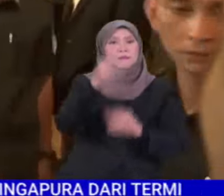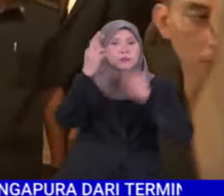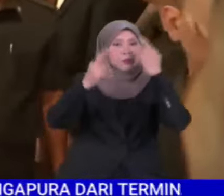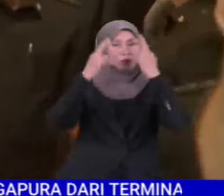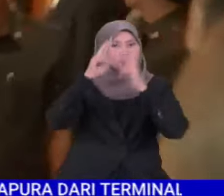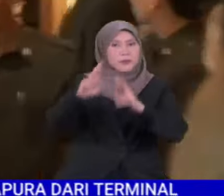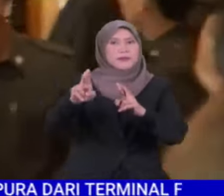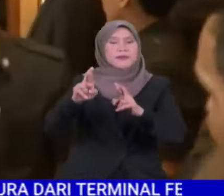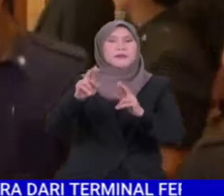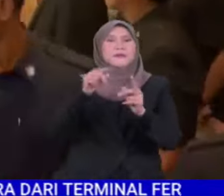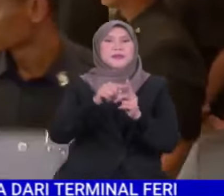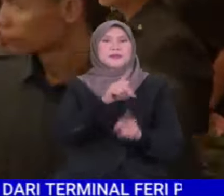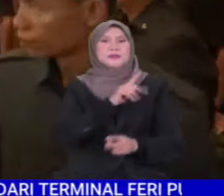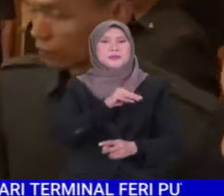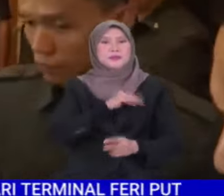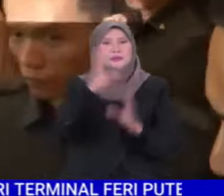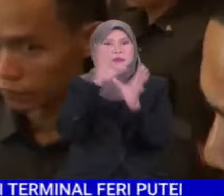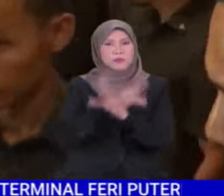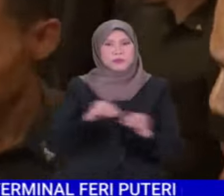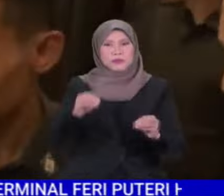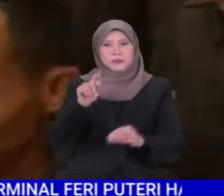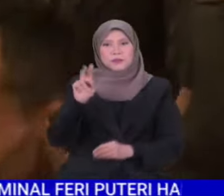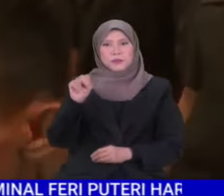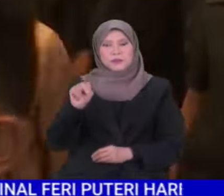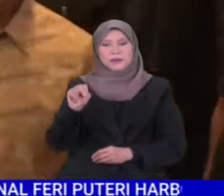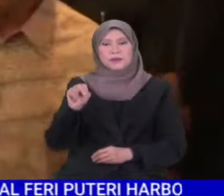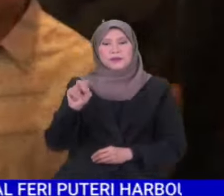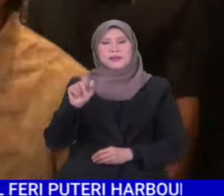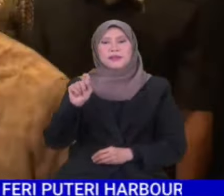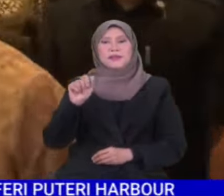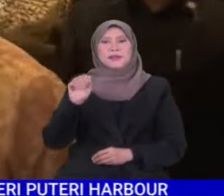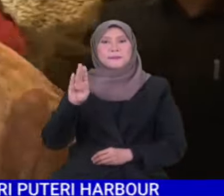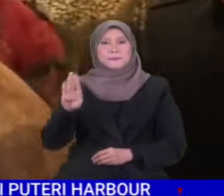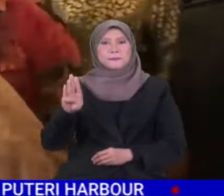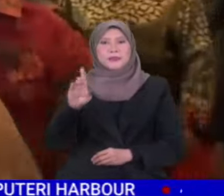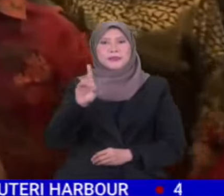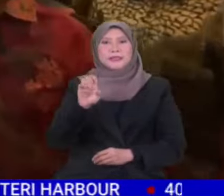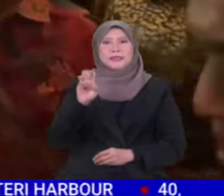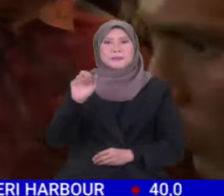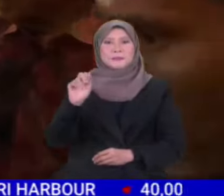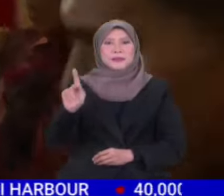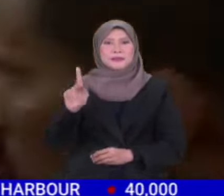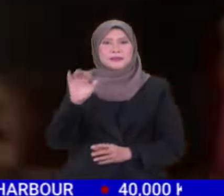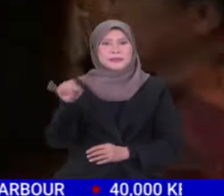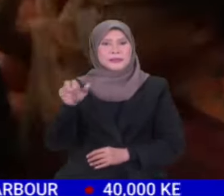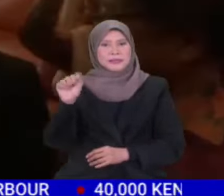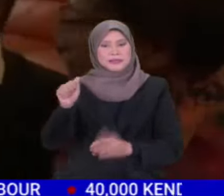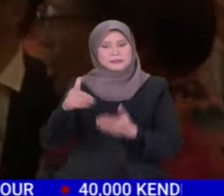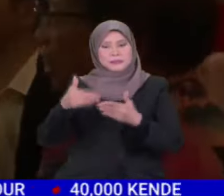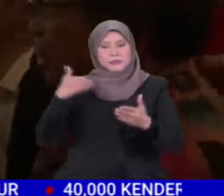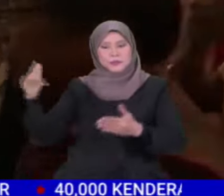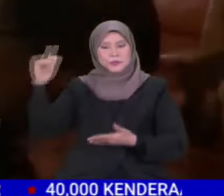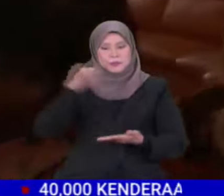ke atas Yang di-Pertuan Negeri Sarawak Tun Abdul Taib Mahmud di Demak Jaya sebelum berangkat pulang ke ibu